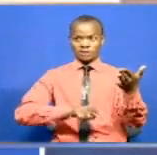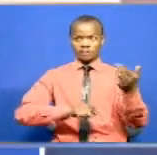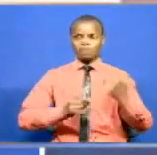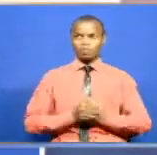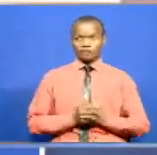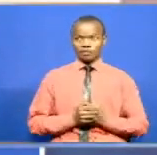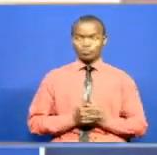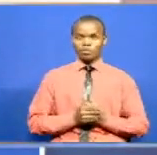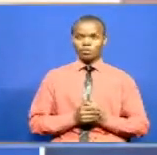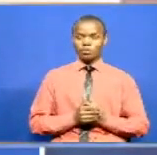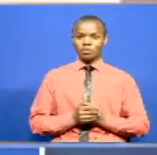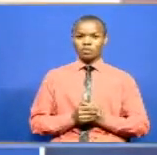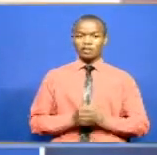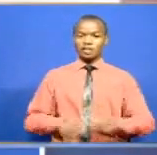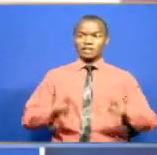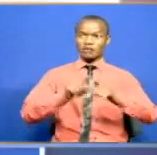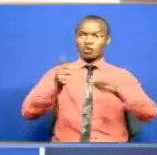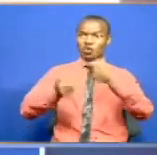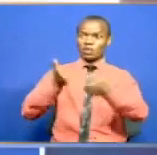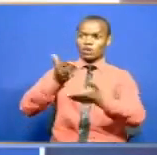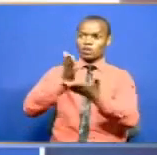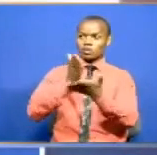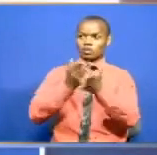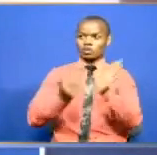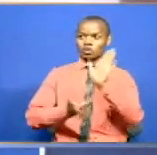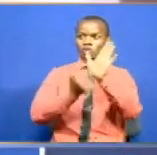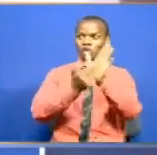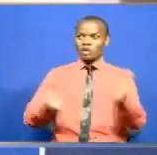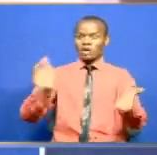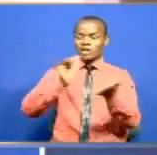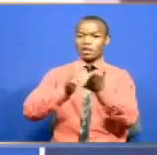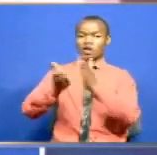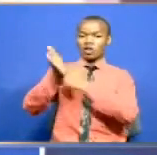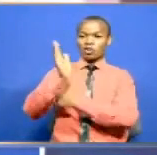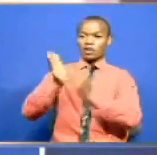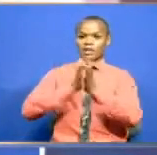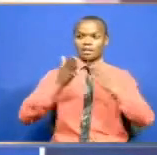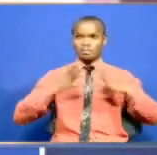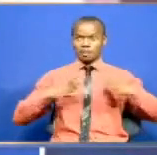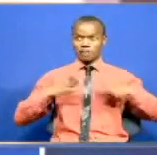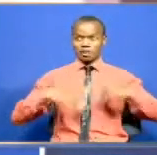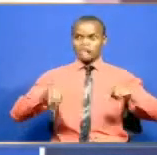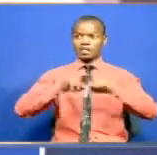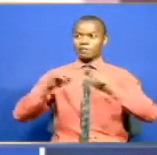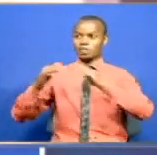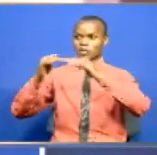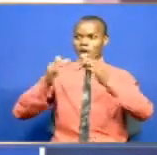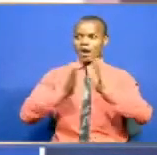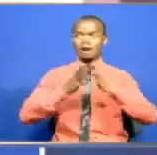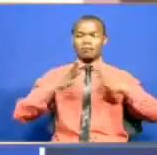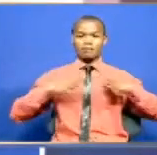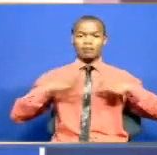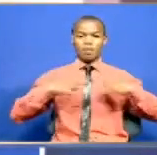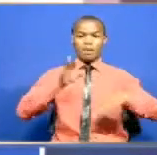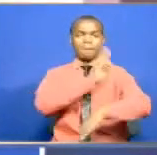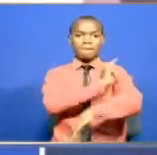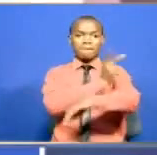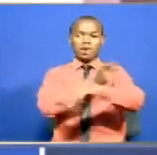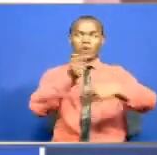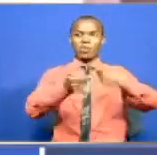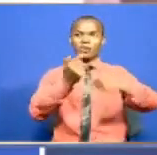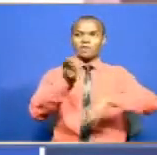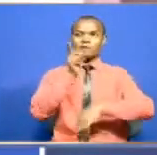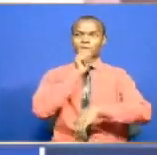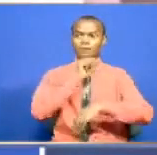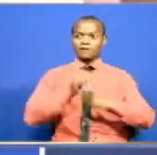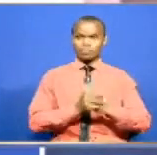namnukuu, ushindi wako unathibitisha imani yetu kwa Mola na watu. Demokrasia na mamlaka ya watu zimeshinda. Naibu rais